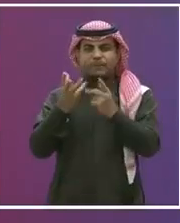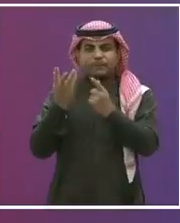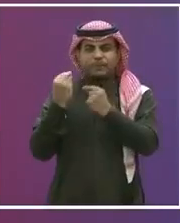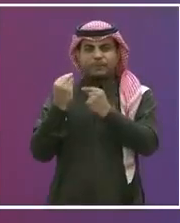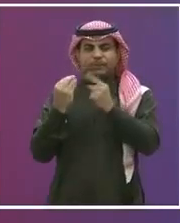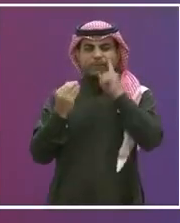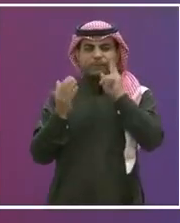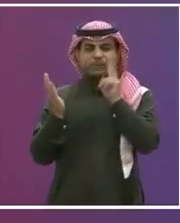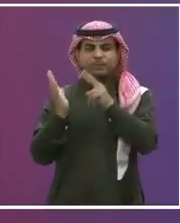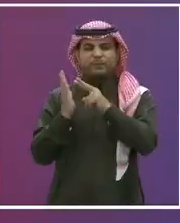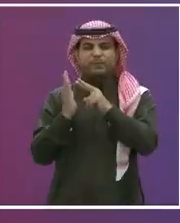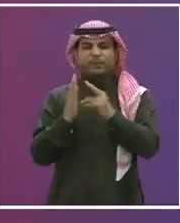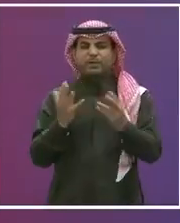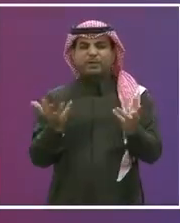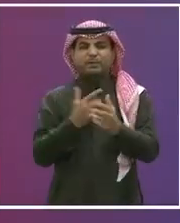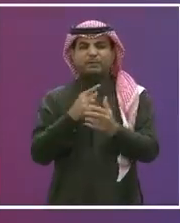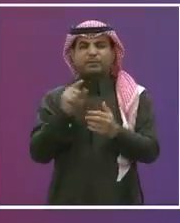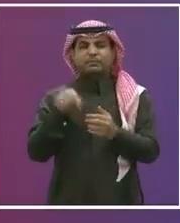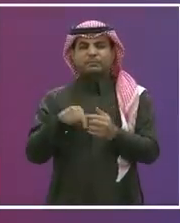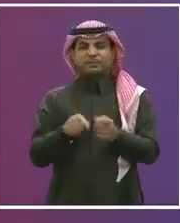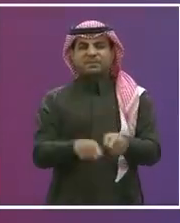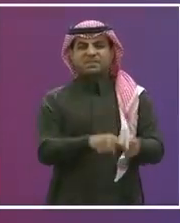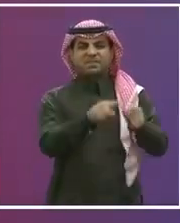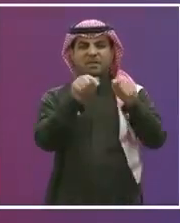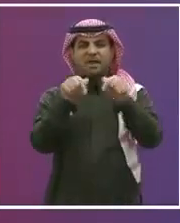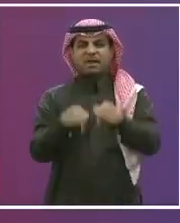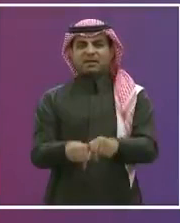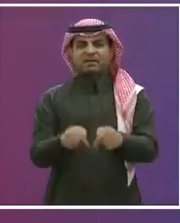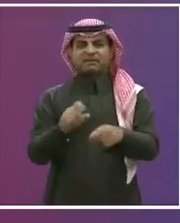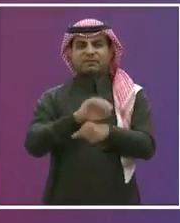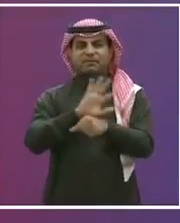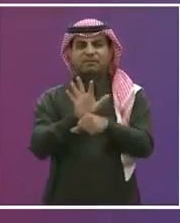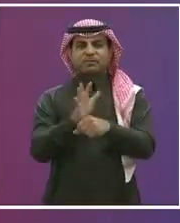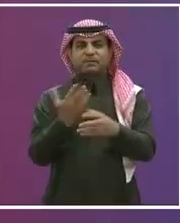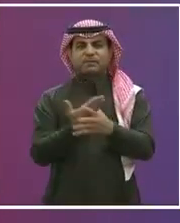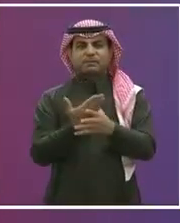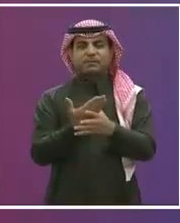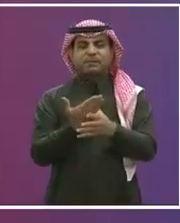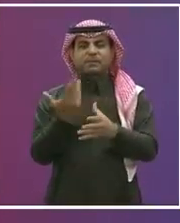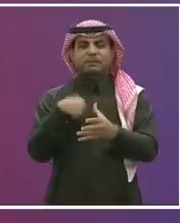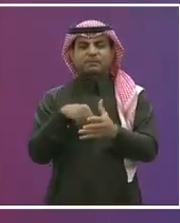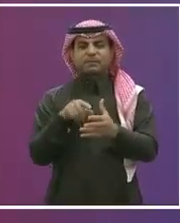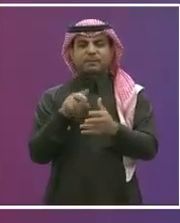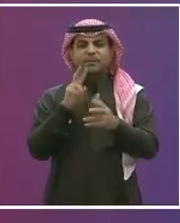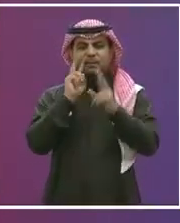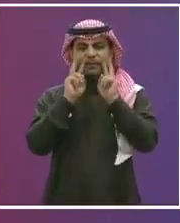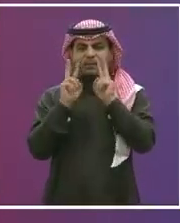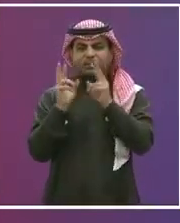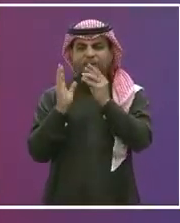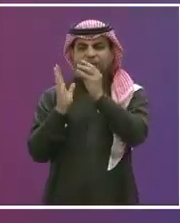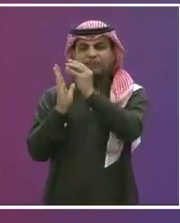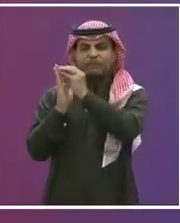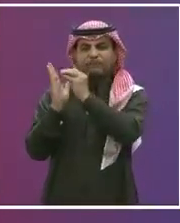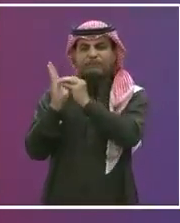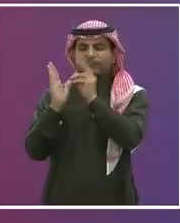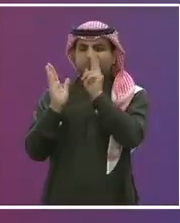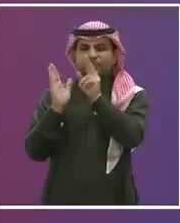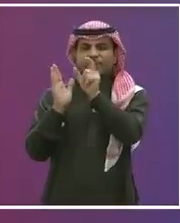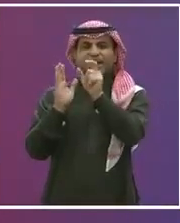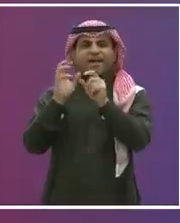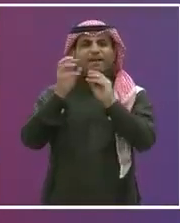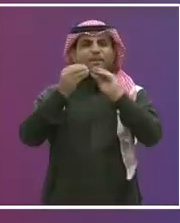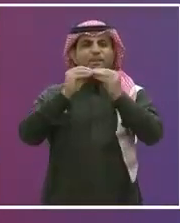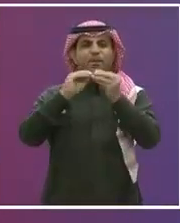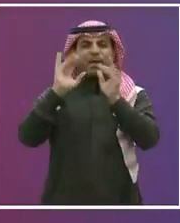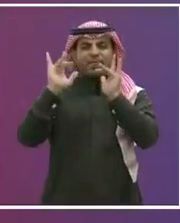اسبوع سنلاحظ بان لا نزال نرصد مناطق وايضا حتى ضمن المناطق التي في النطاق